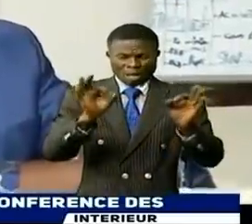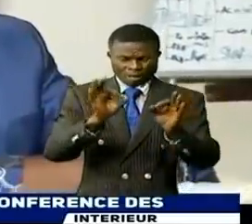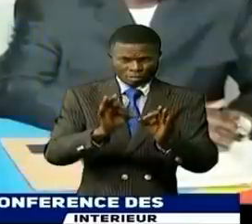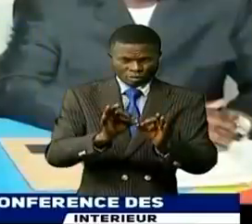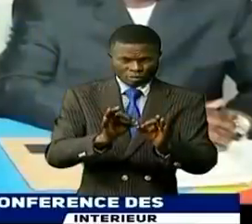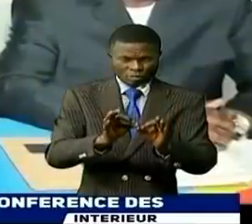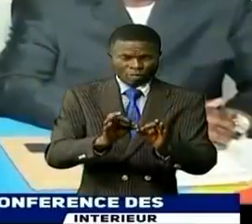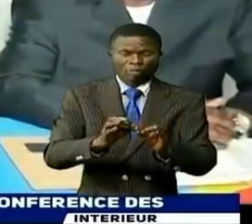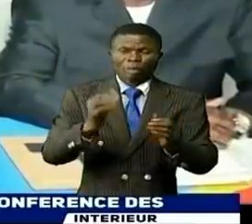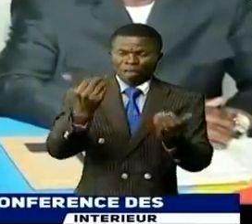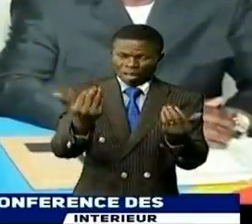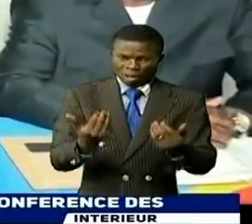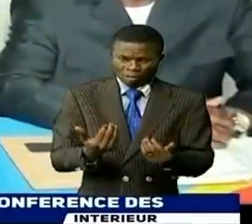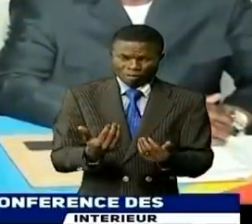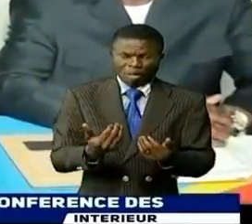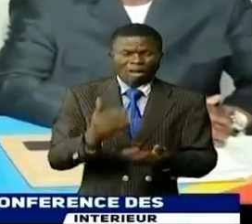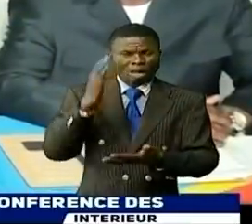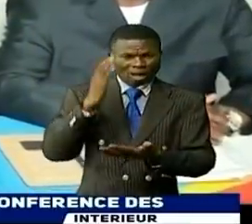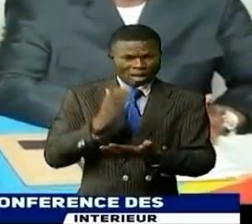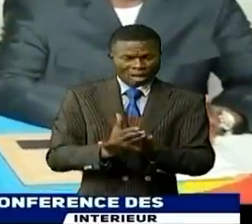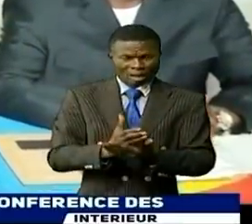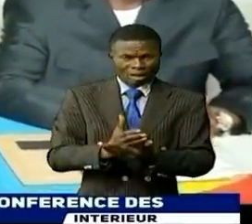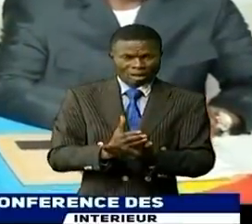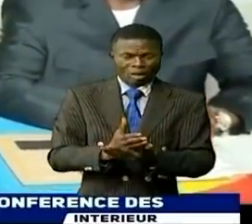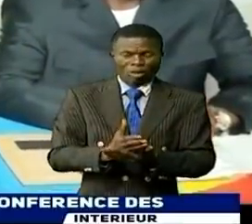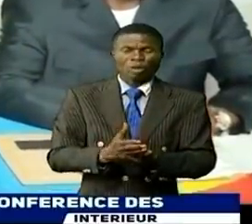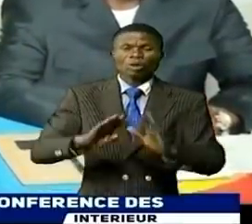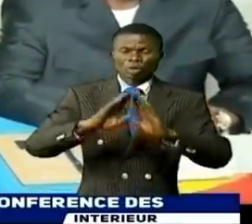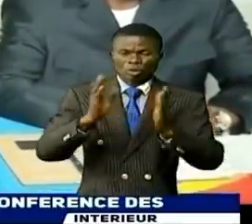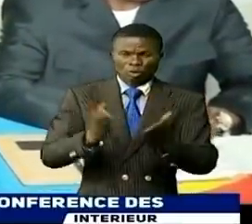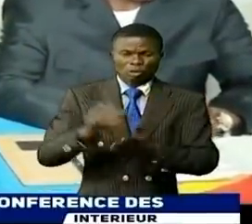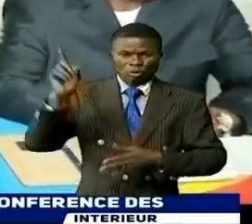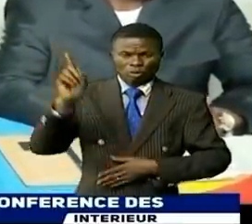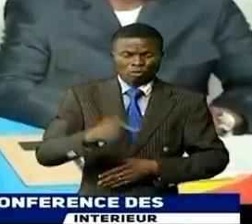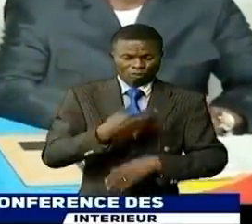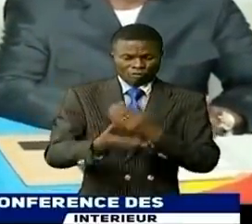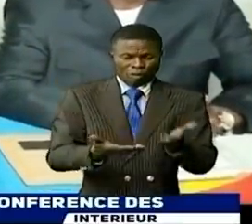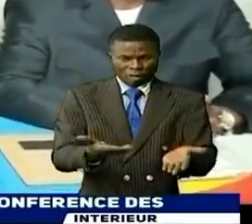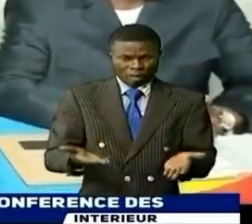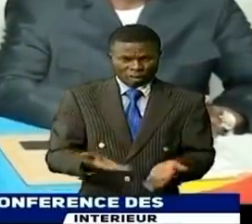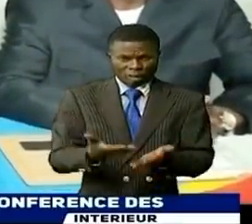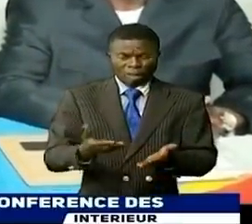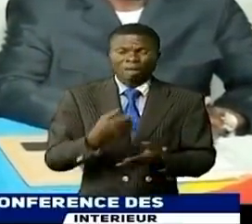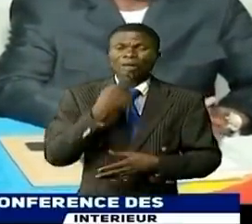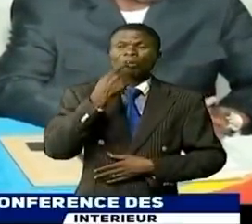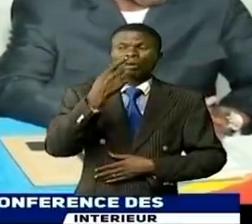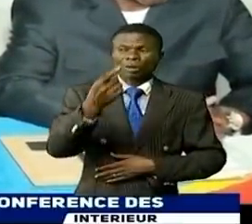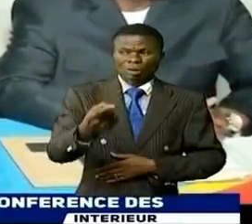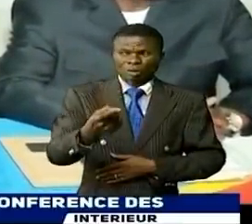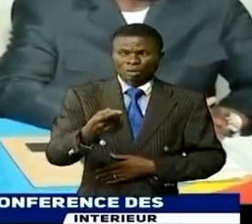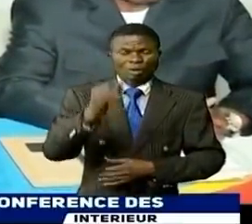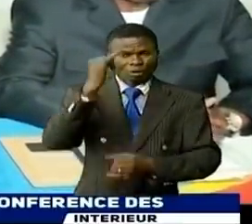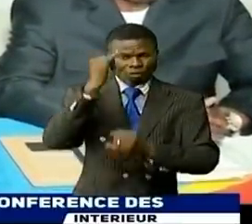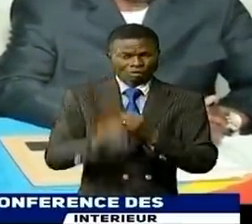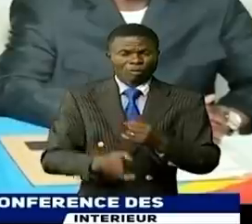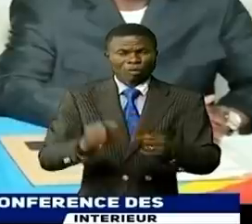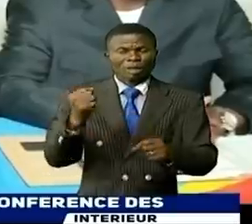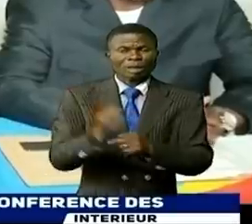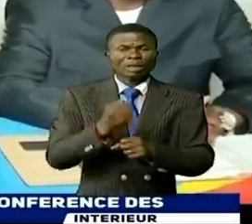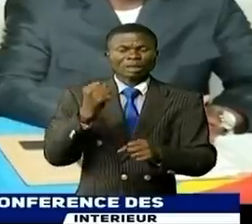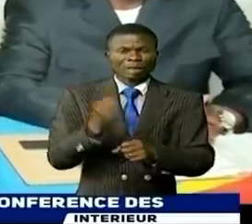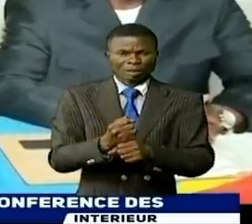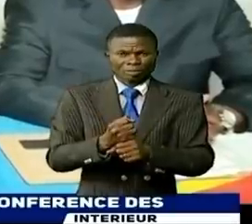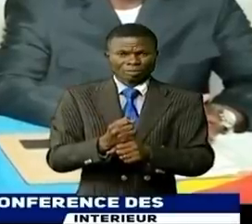je voudrais mettre fin à ce que vous êtes venu faire en déclarant clos les travaux